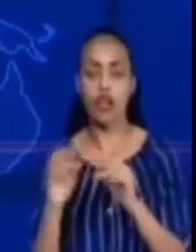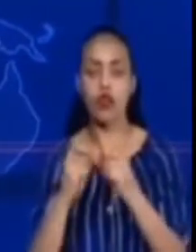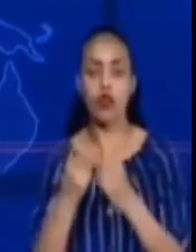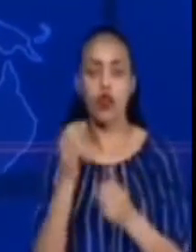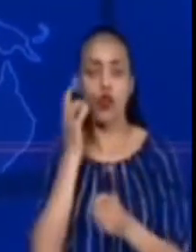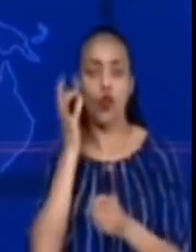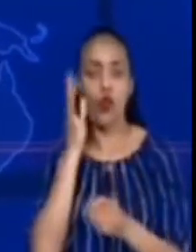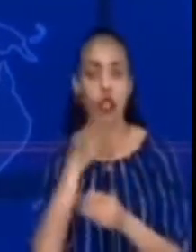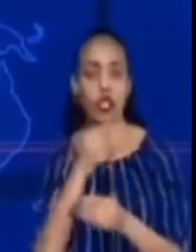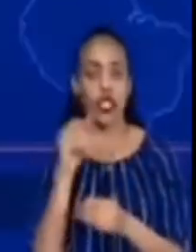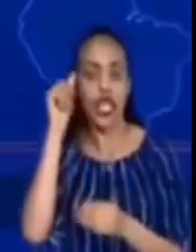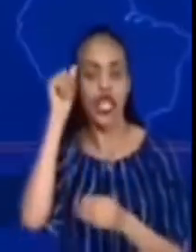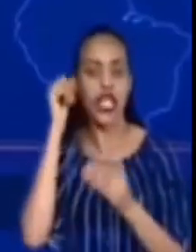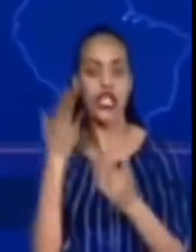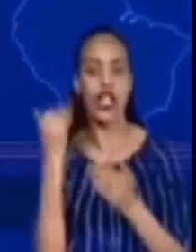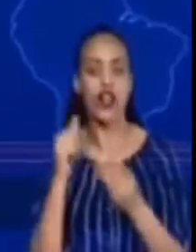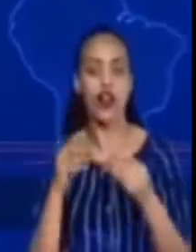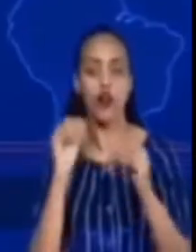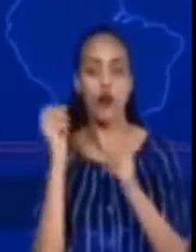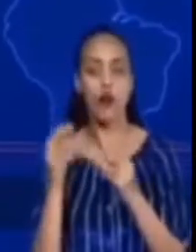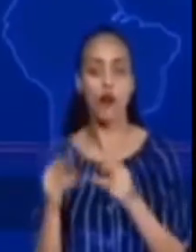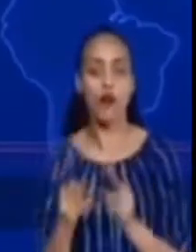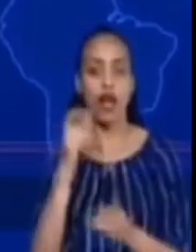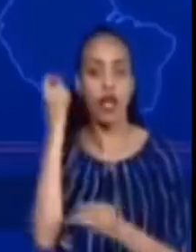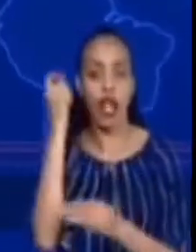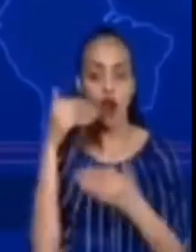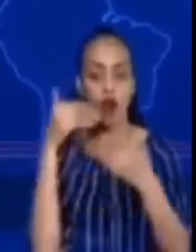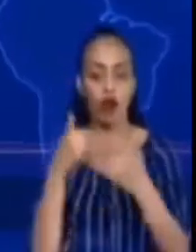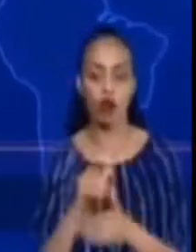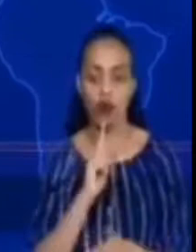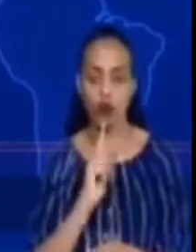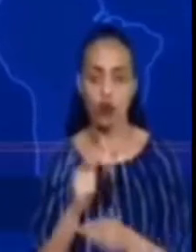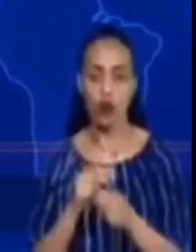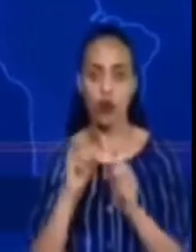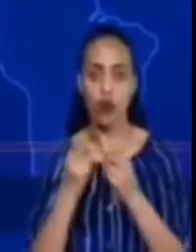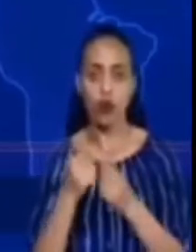ኡስታዞቻችንን ለመግደል ይሄው ሰራዊት